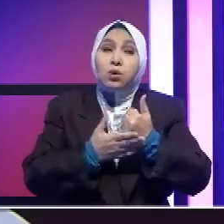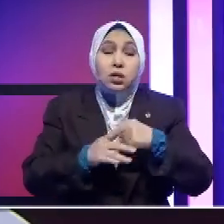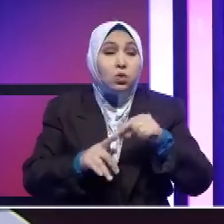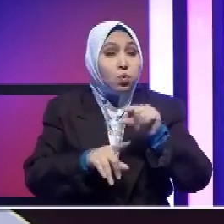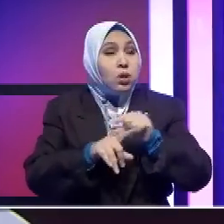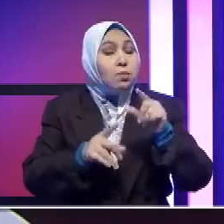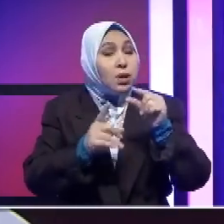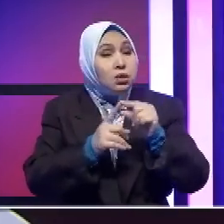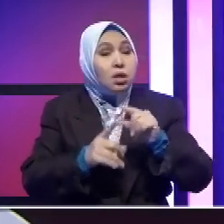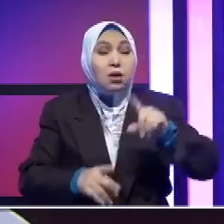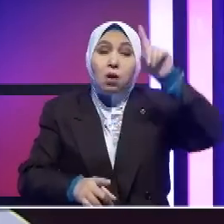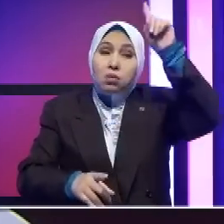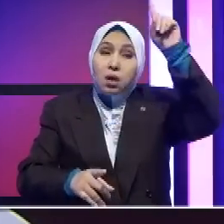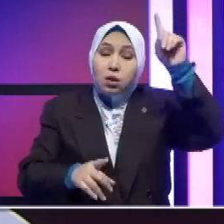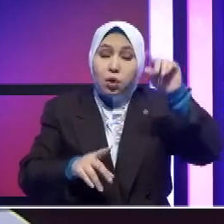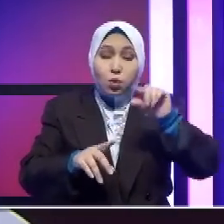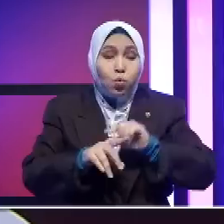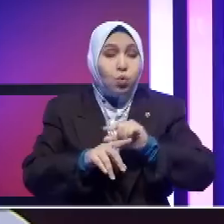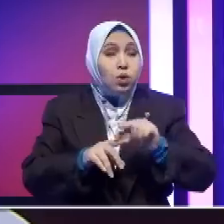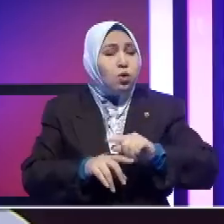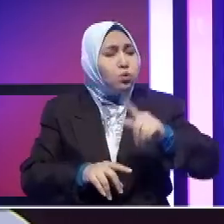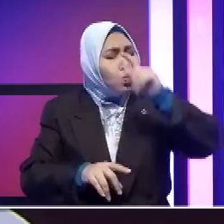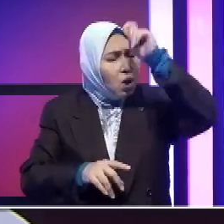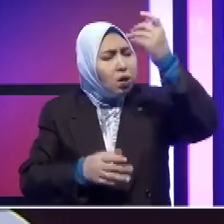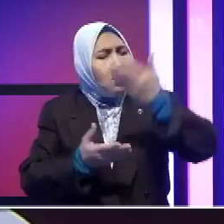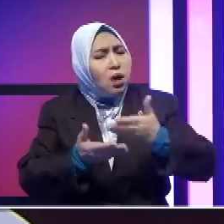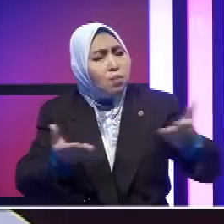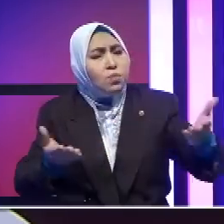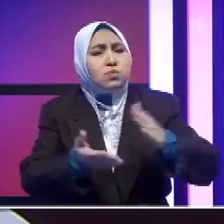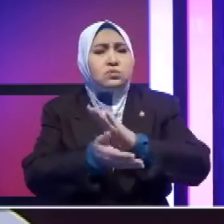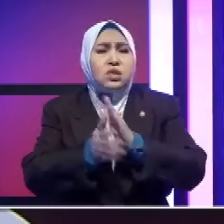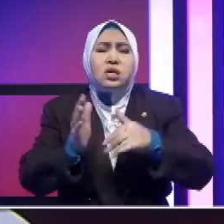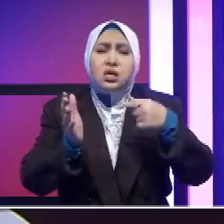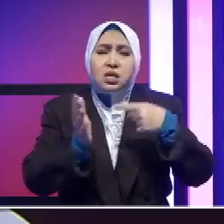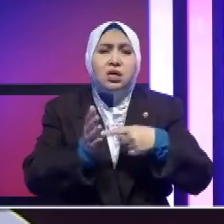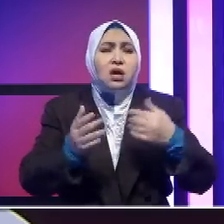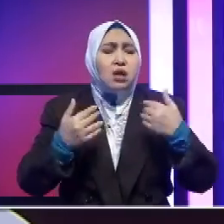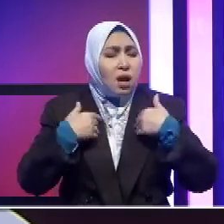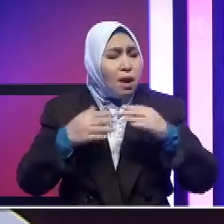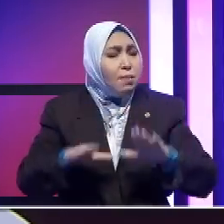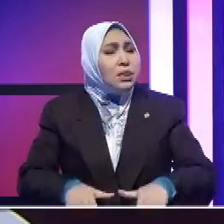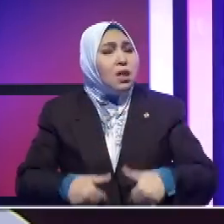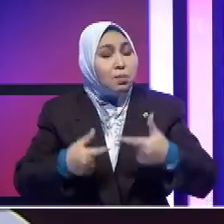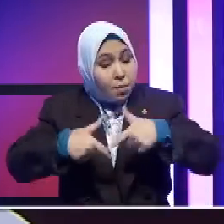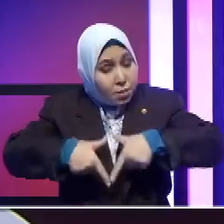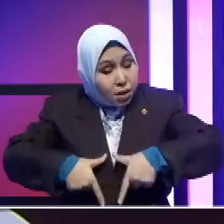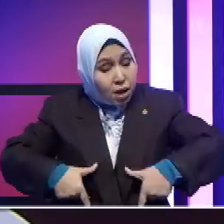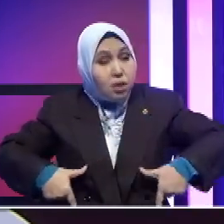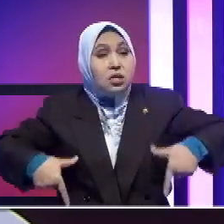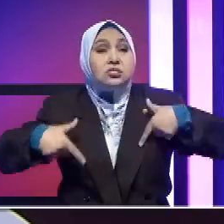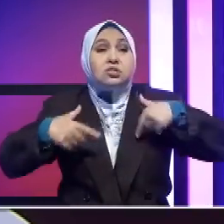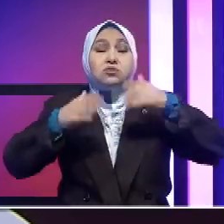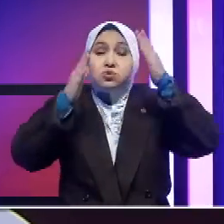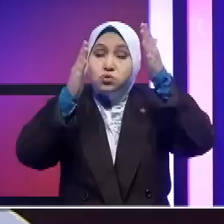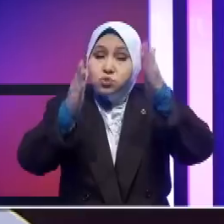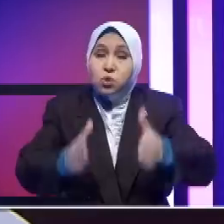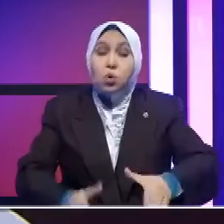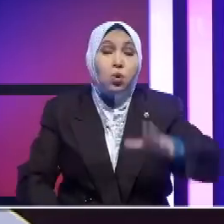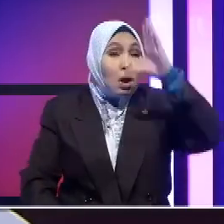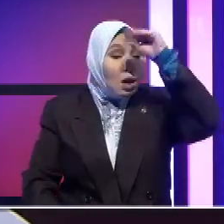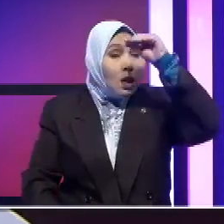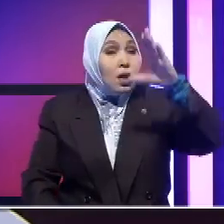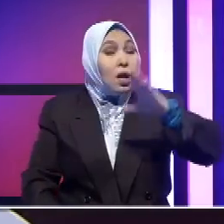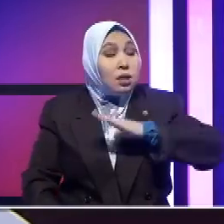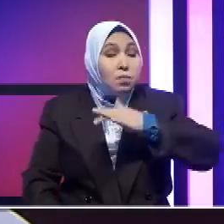Allah, dia guna perkataan rabbikum, Tuhan kamu. Ini adalah betapa beraninya seorang rajul ini,